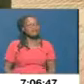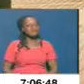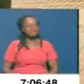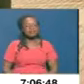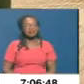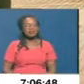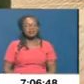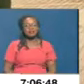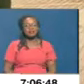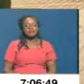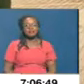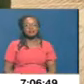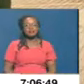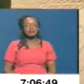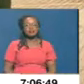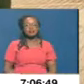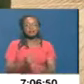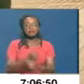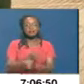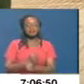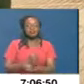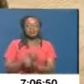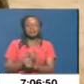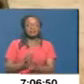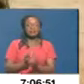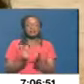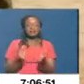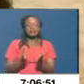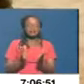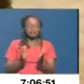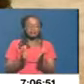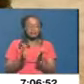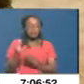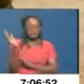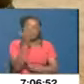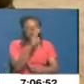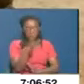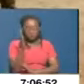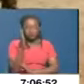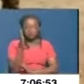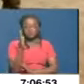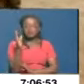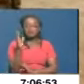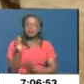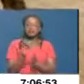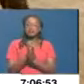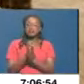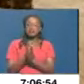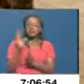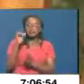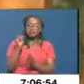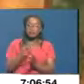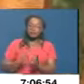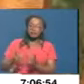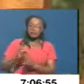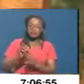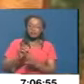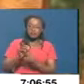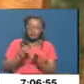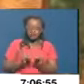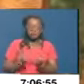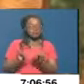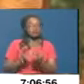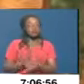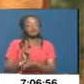Katika harakati za kulinda rasilimali muhimu za misitu, Wizara ya Mazingira imeanza kuzingatia matumizi ya teknolojia mpya ambayo